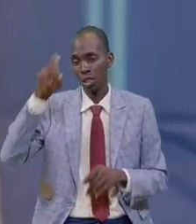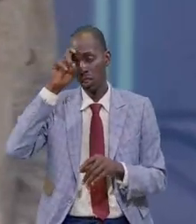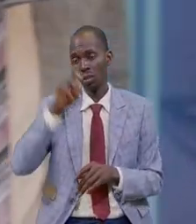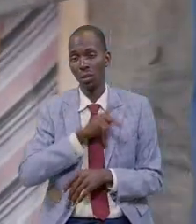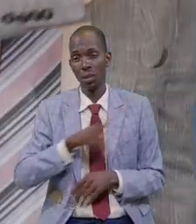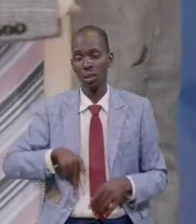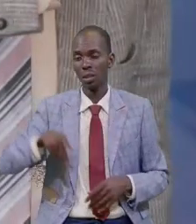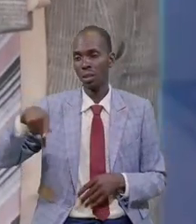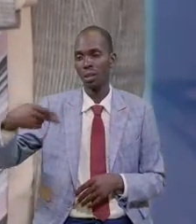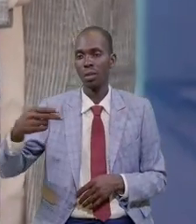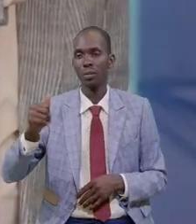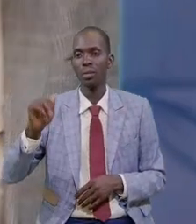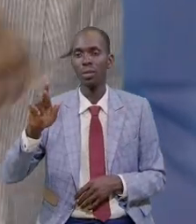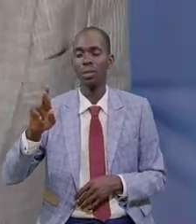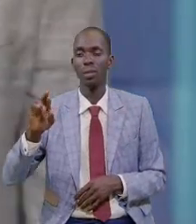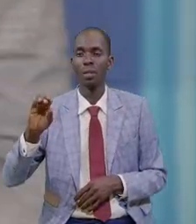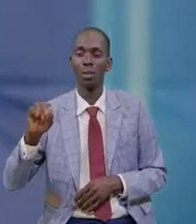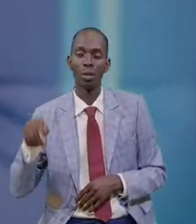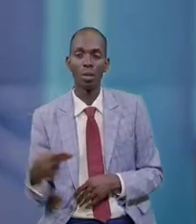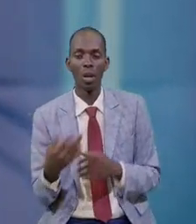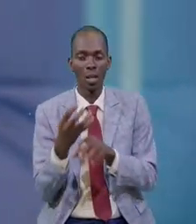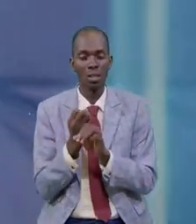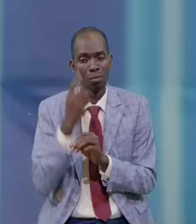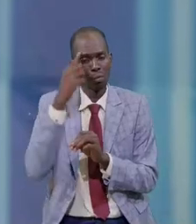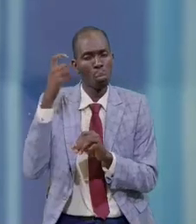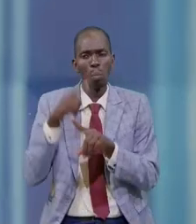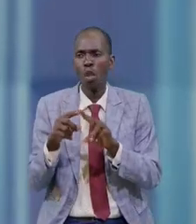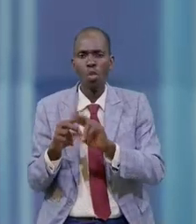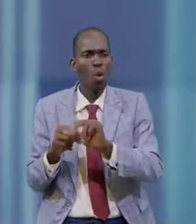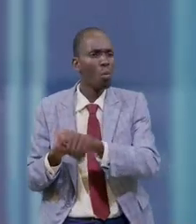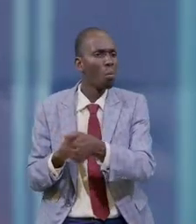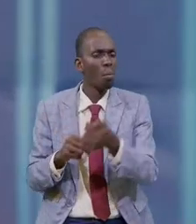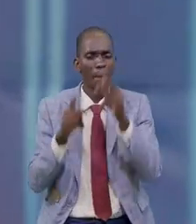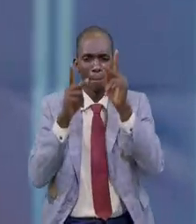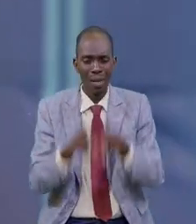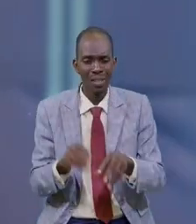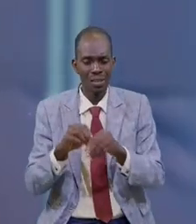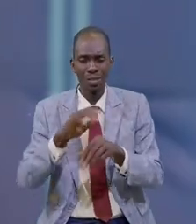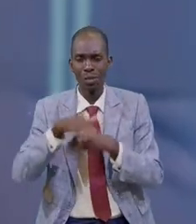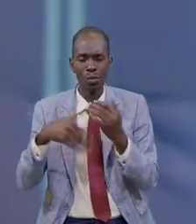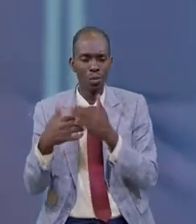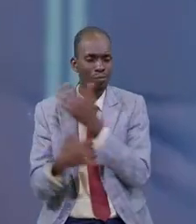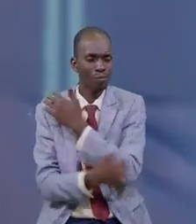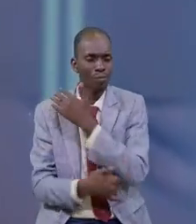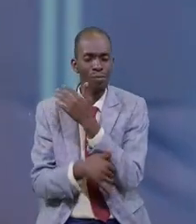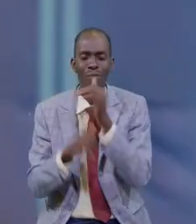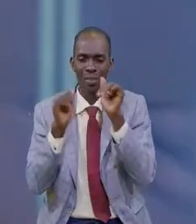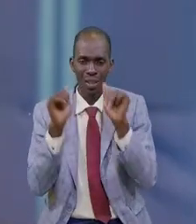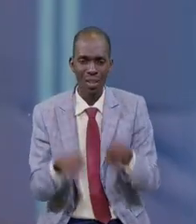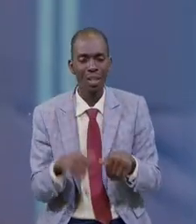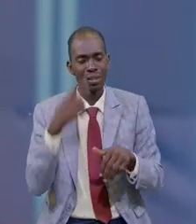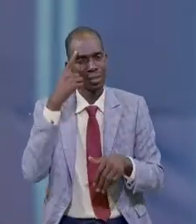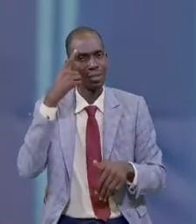le pays a pu se distinguer qui a pu tenir qui a pu tenir